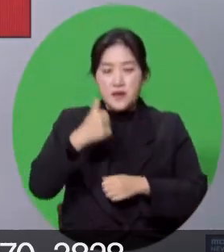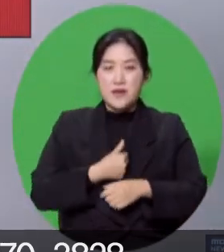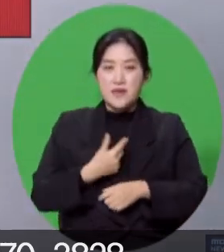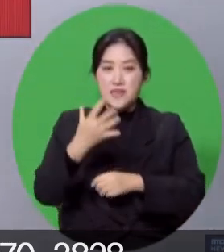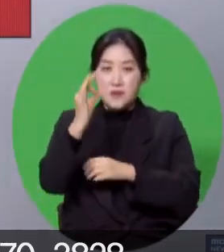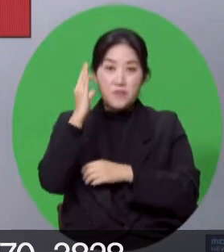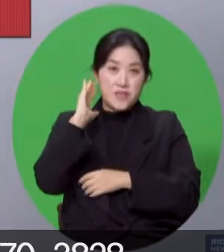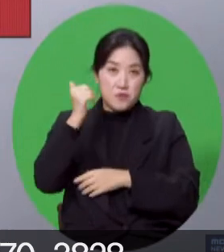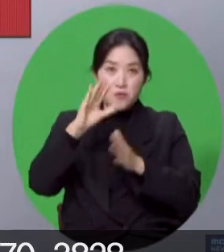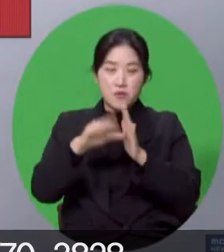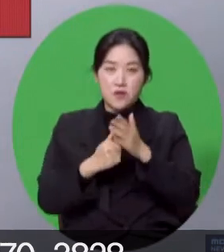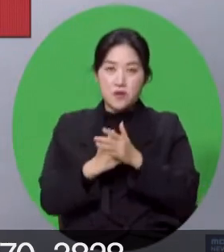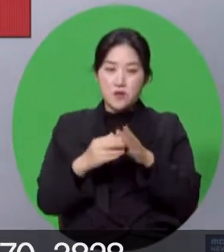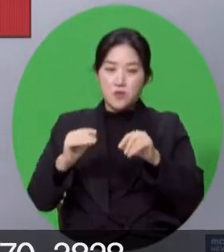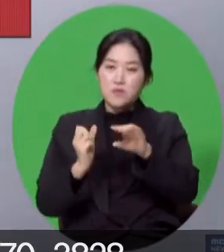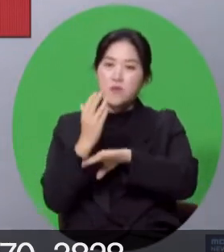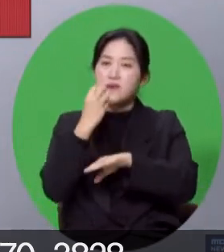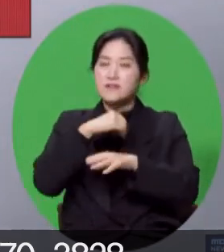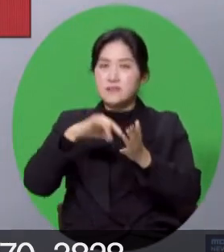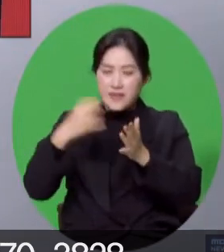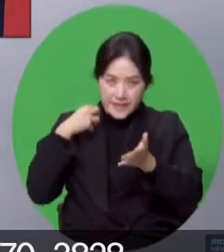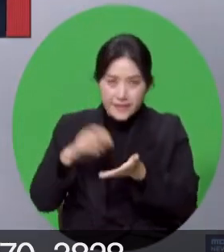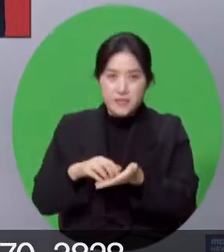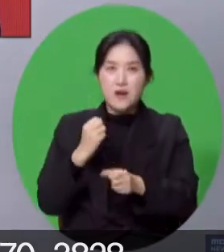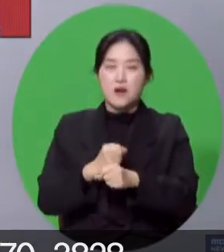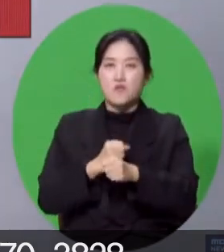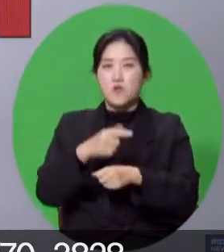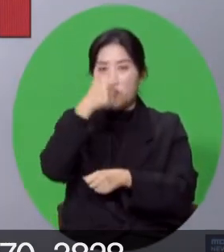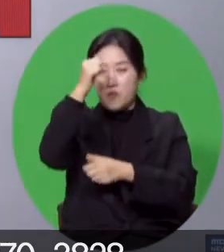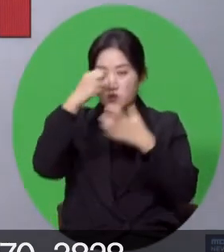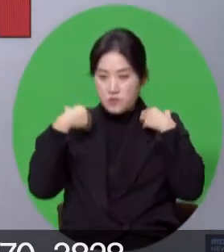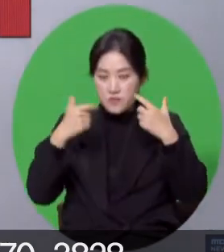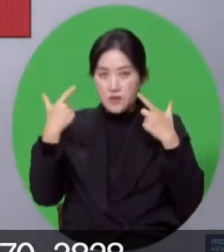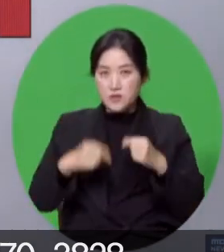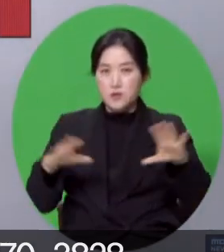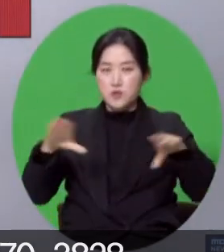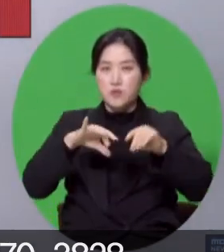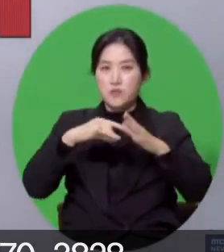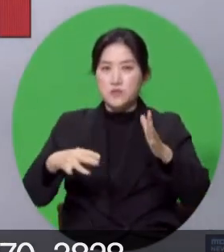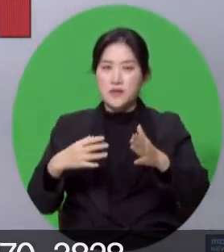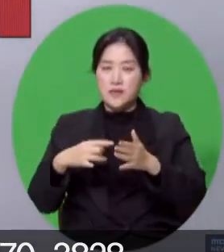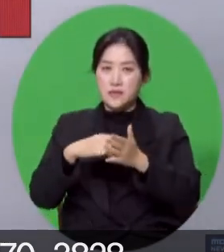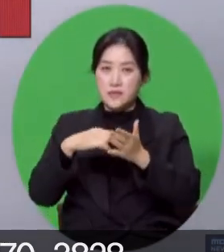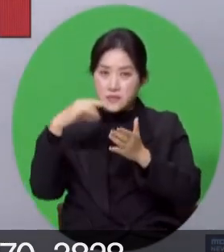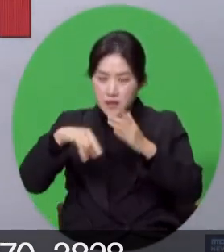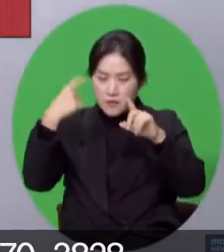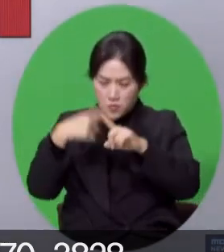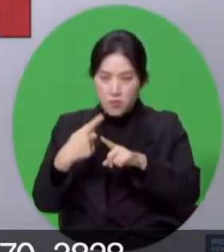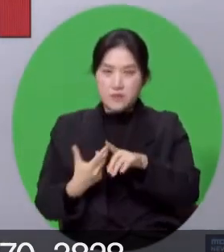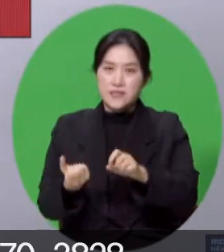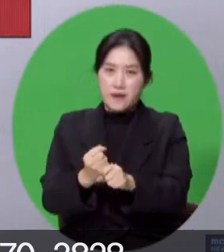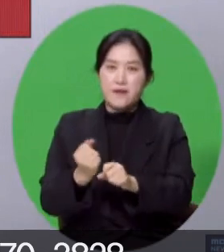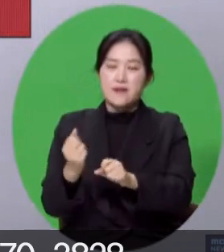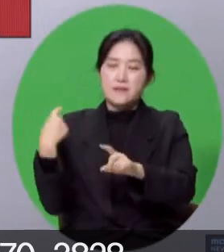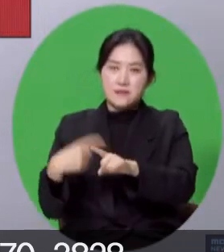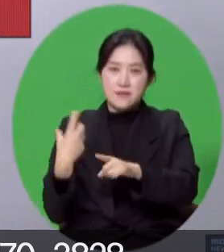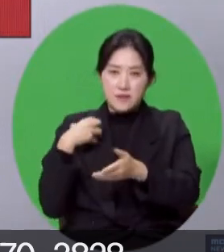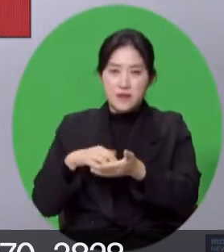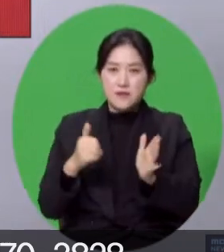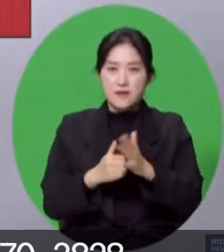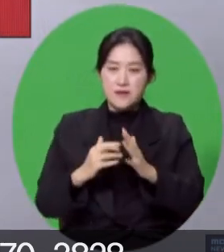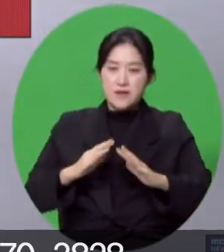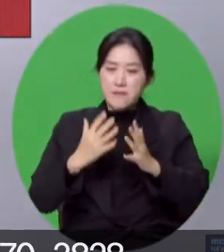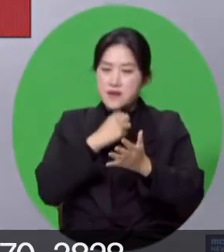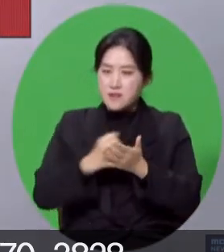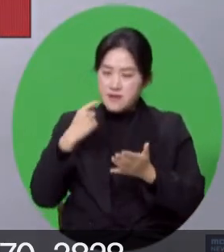시절에 토지초과이득세 재도입하고 노무현 정부 수준으로 종부세 회복하고 개발이익 철저히 환수해서